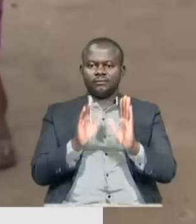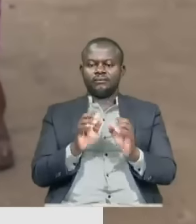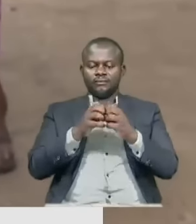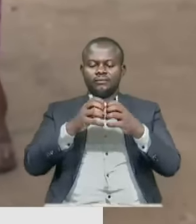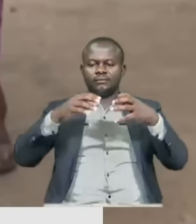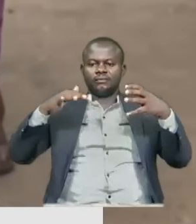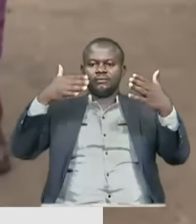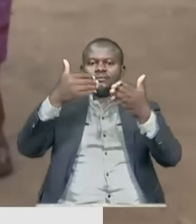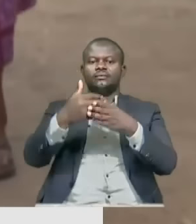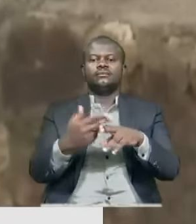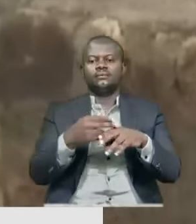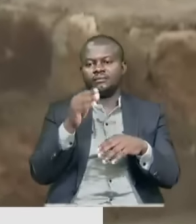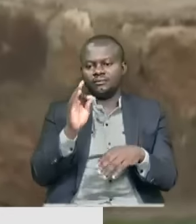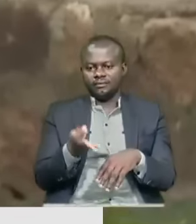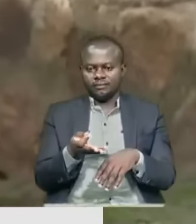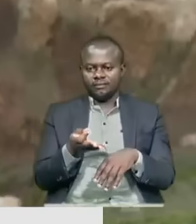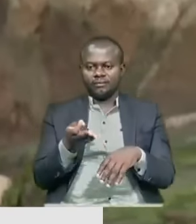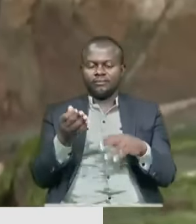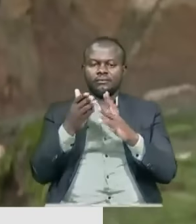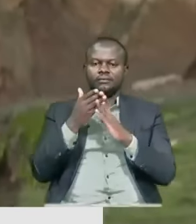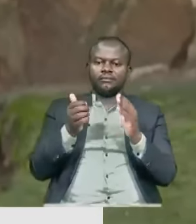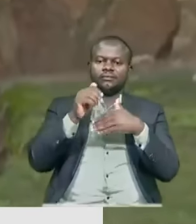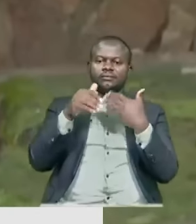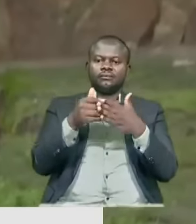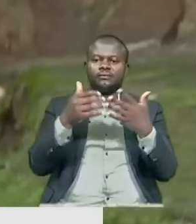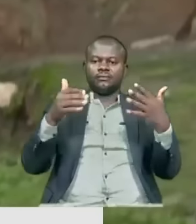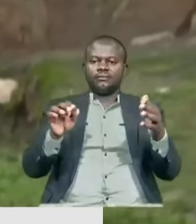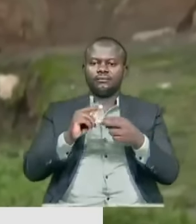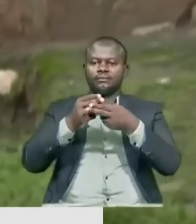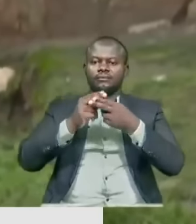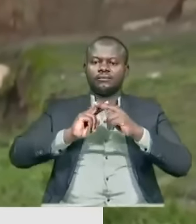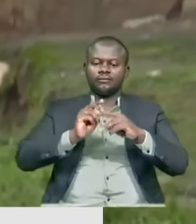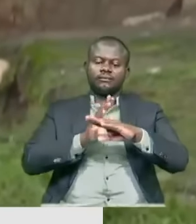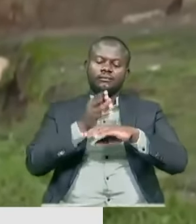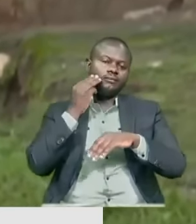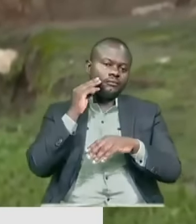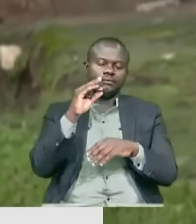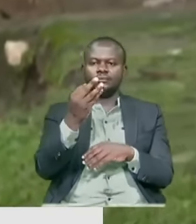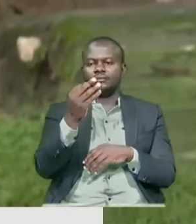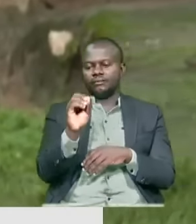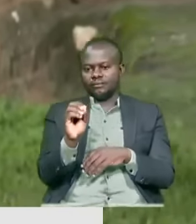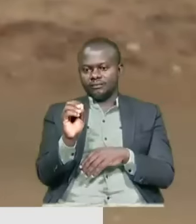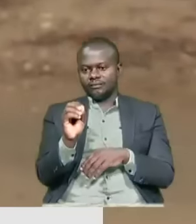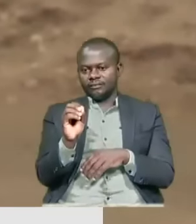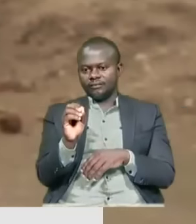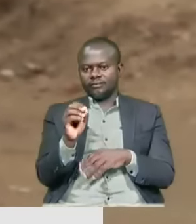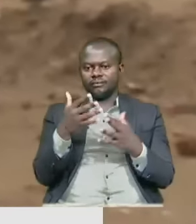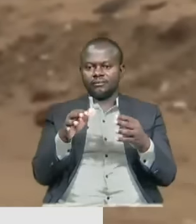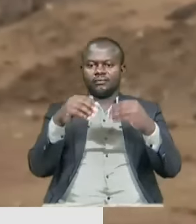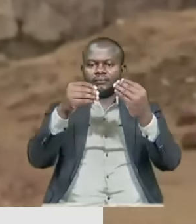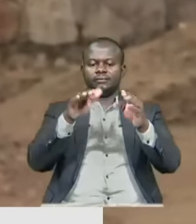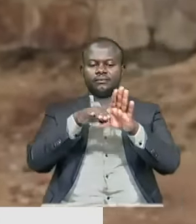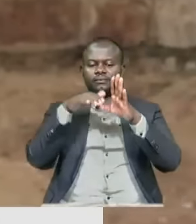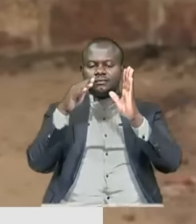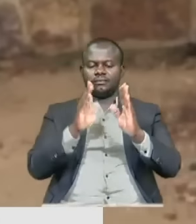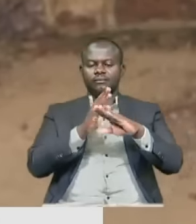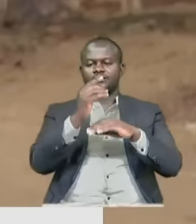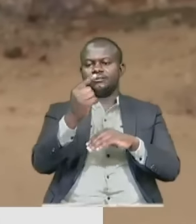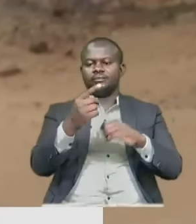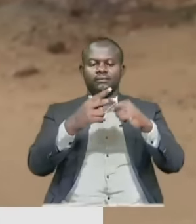bariyongeye bagera ku 3000 hagati yabo bamaze kugurizanya arenga miliyoni 30 zimaze guhabwa abanyamuryango